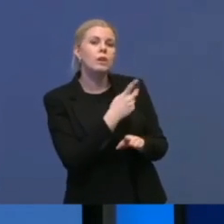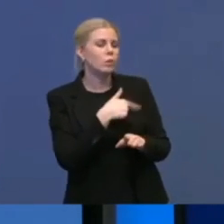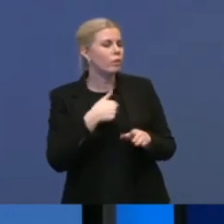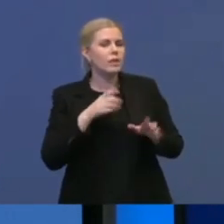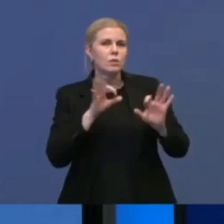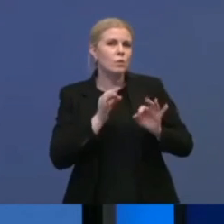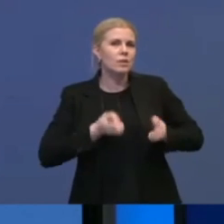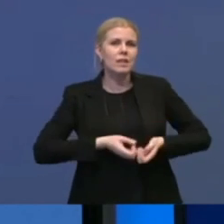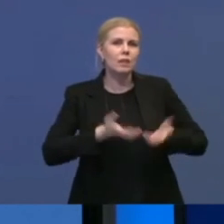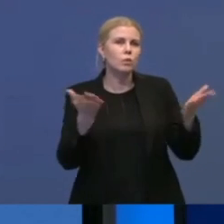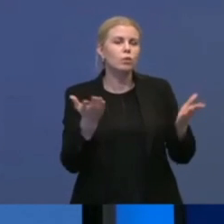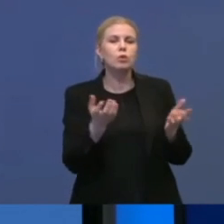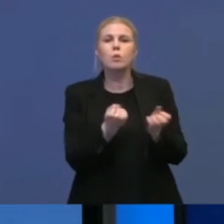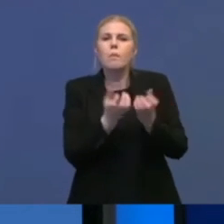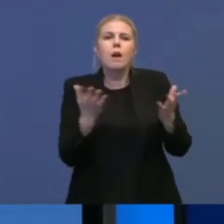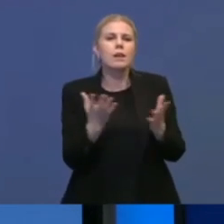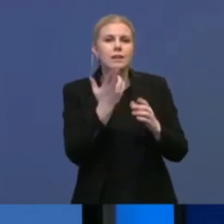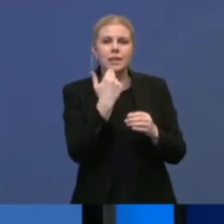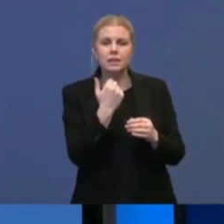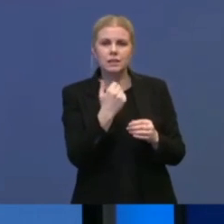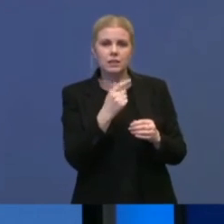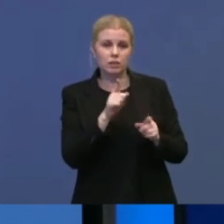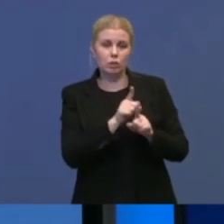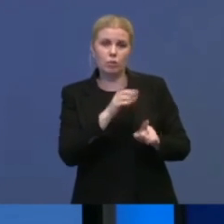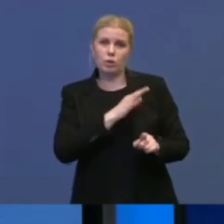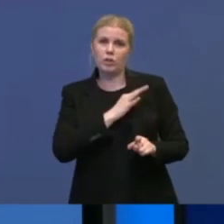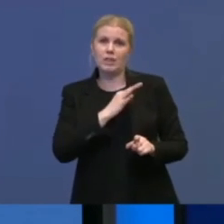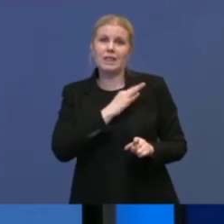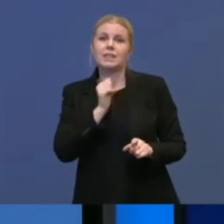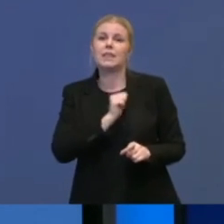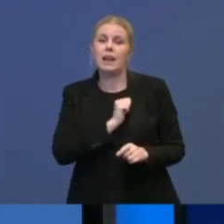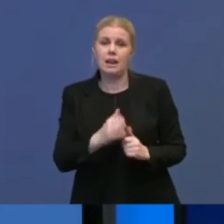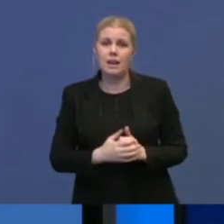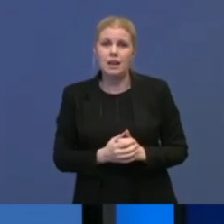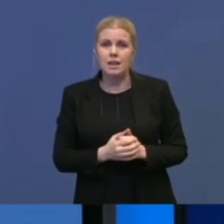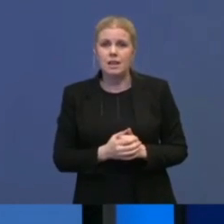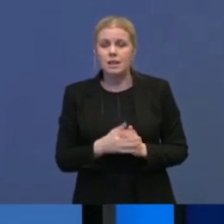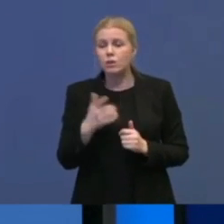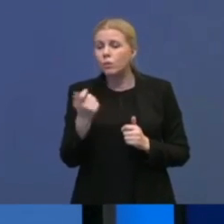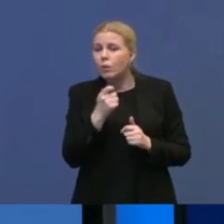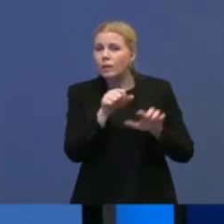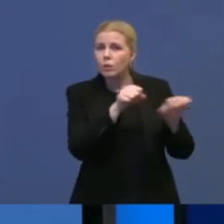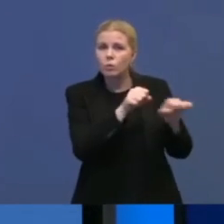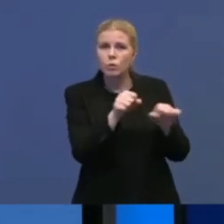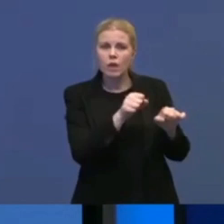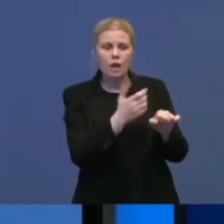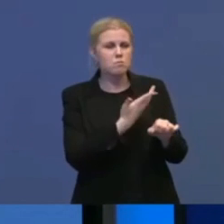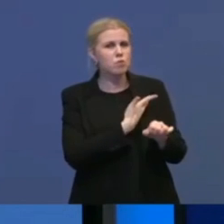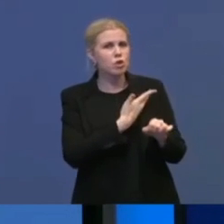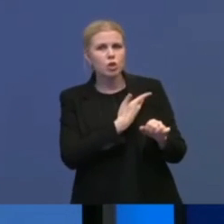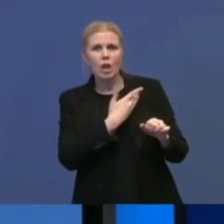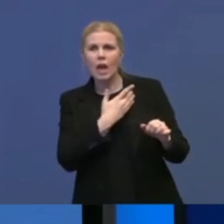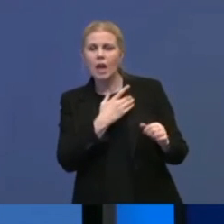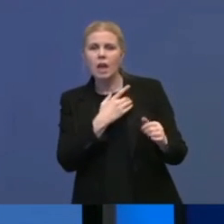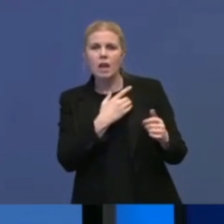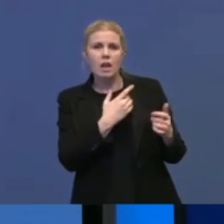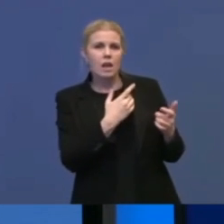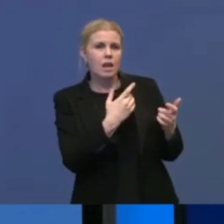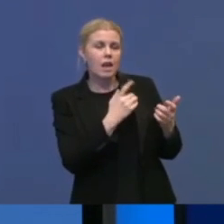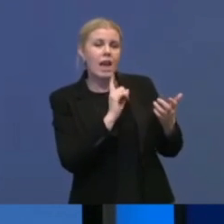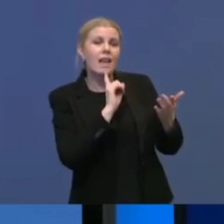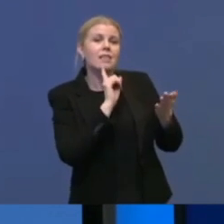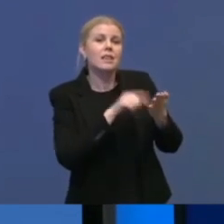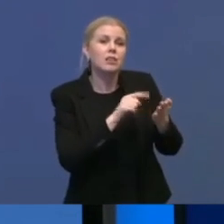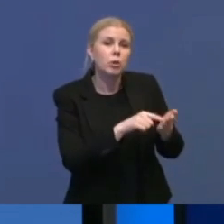Sida awgeed umaan naan dirin inti isparisioa anudoonin in anudirno digmoyinka. Taas waxikeyantay in